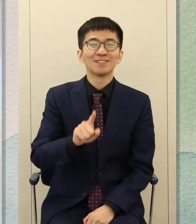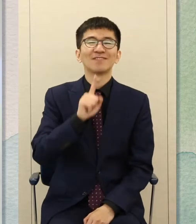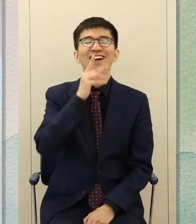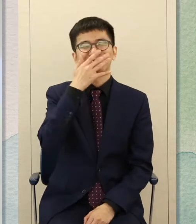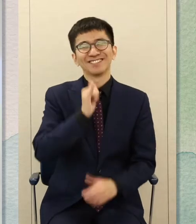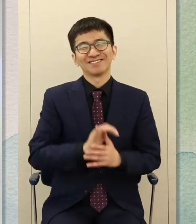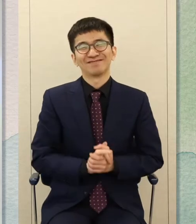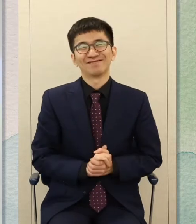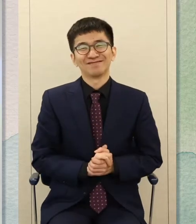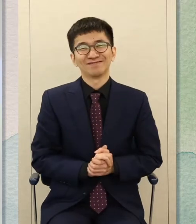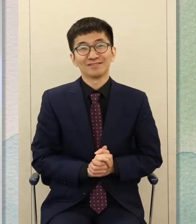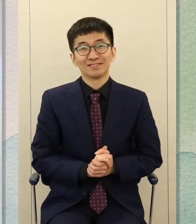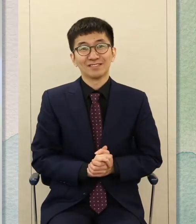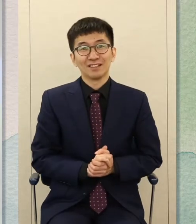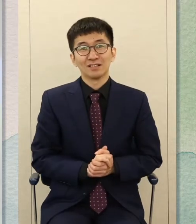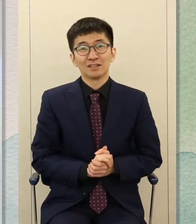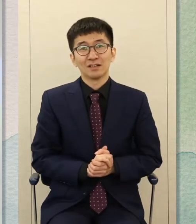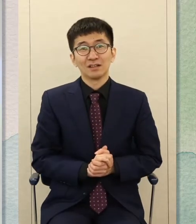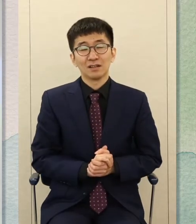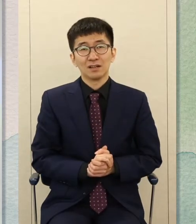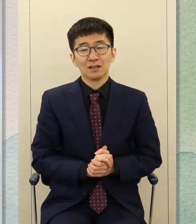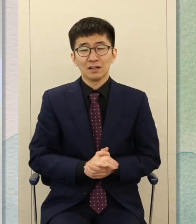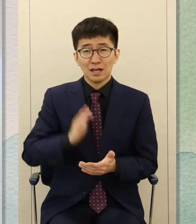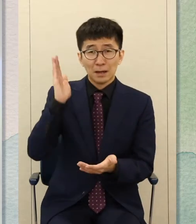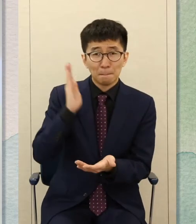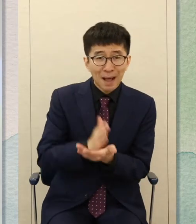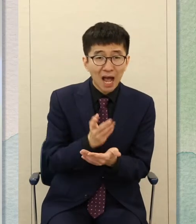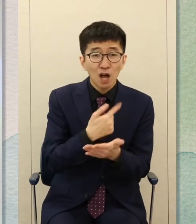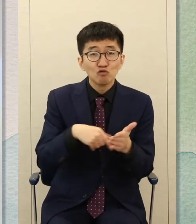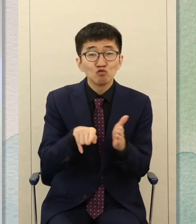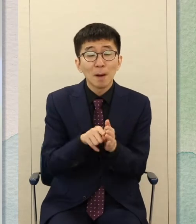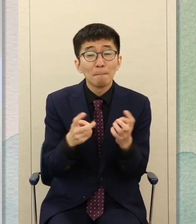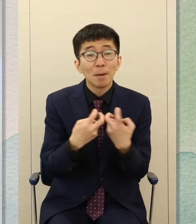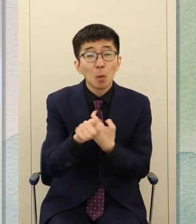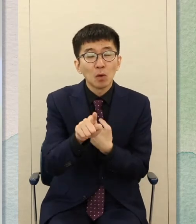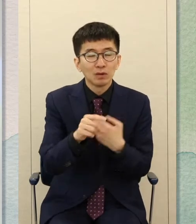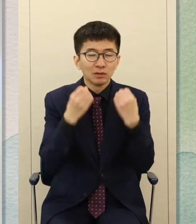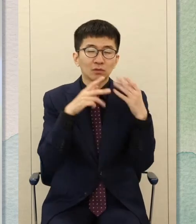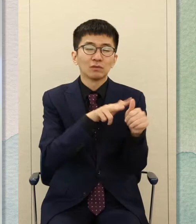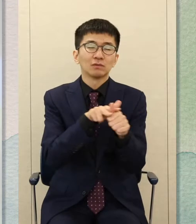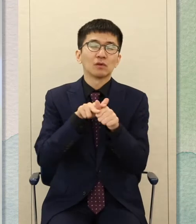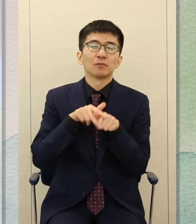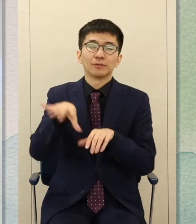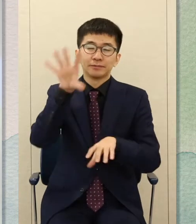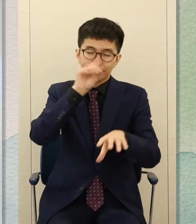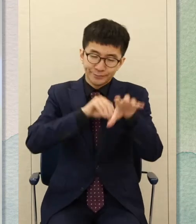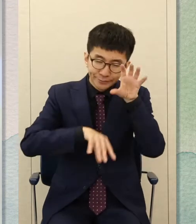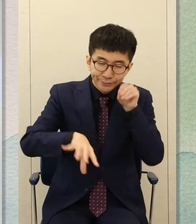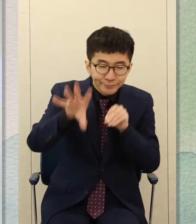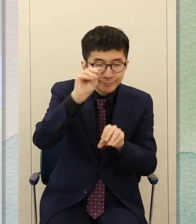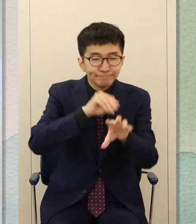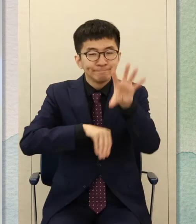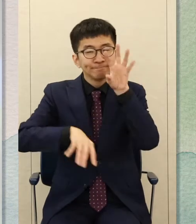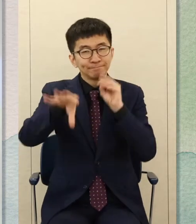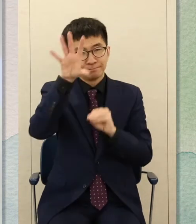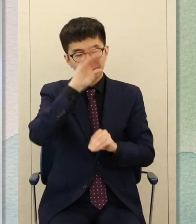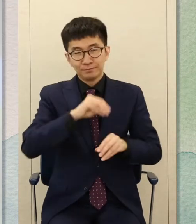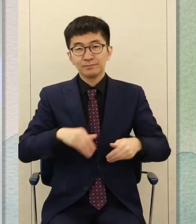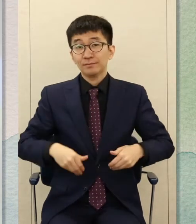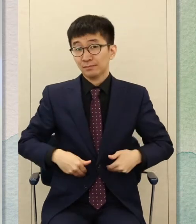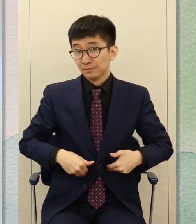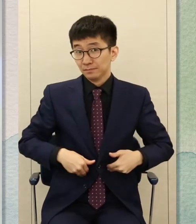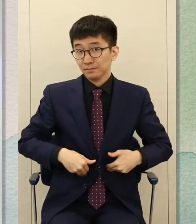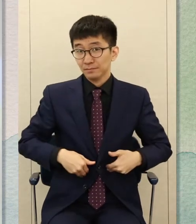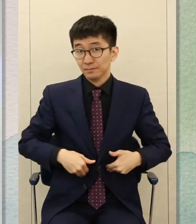예, 그걸 안 하기 위해서는 왜 그래? 어떻게 해야 될까요? 새로운 정보가 우리한테 있어야 되거든요. 예, 그거를 어떻게